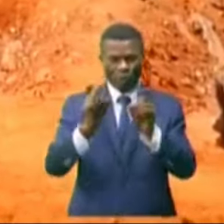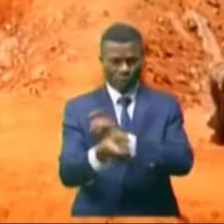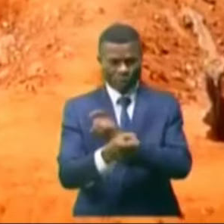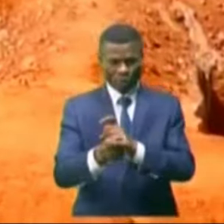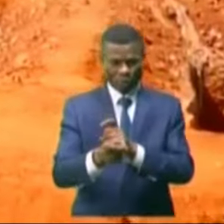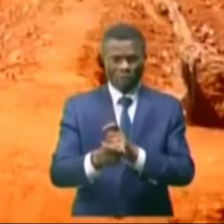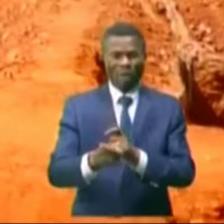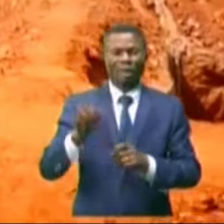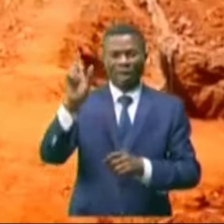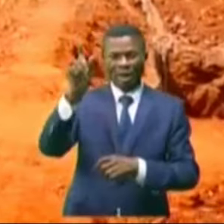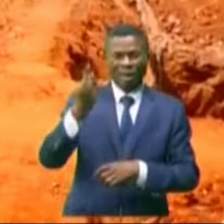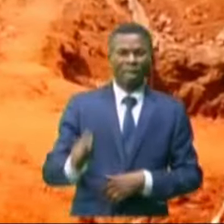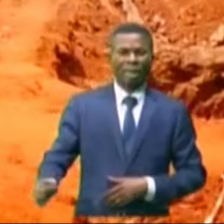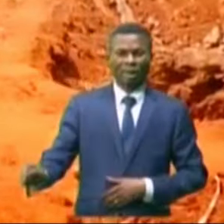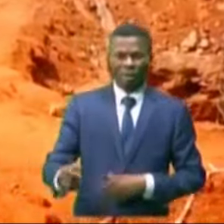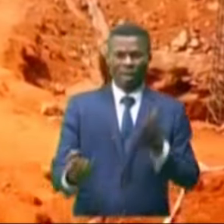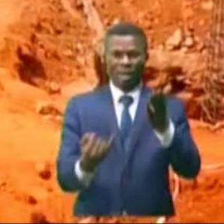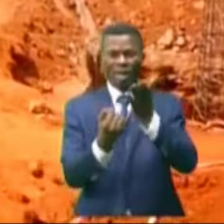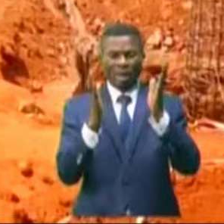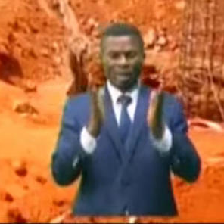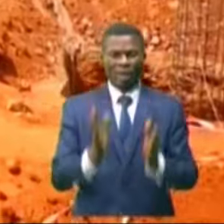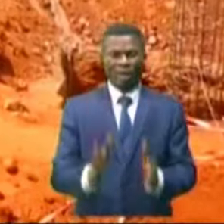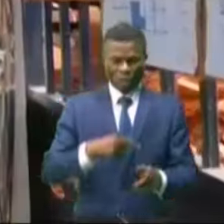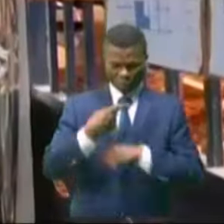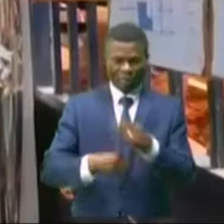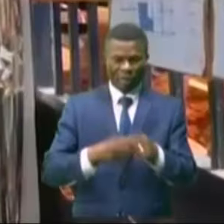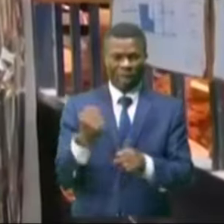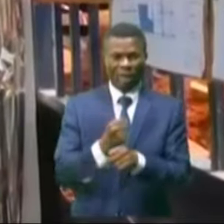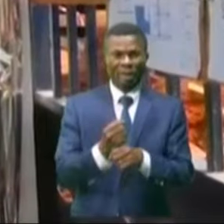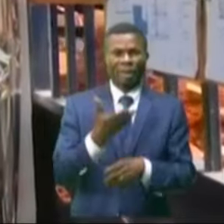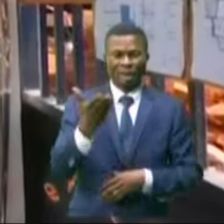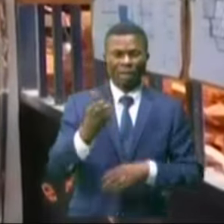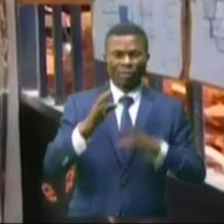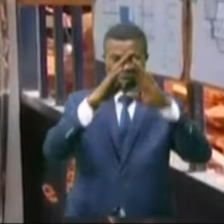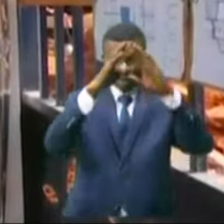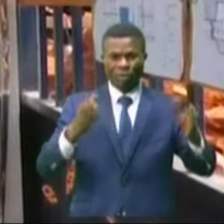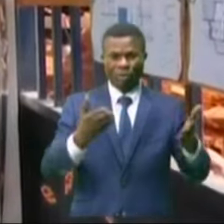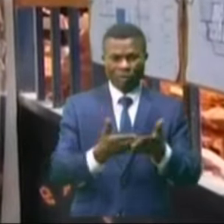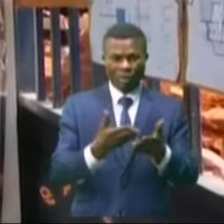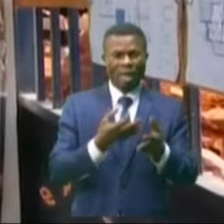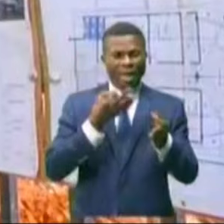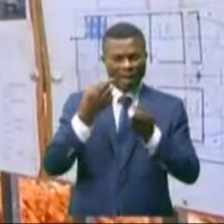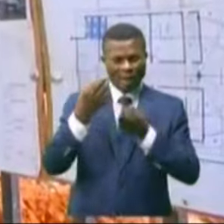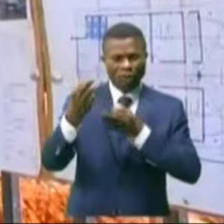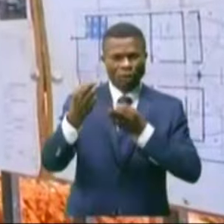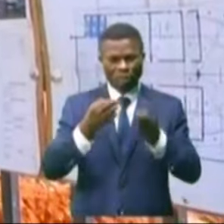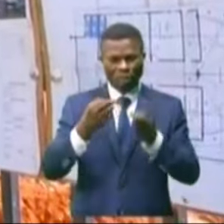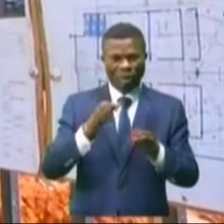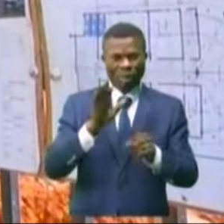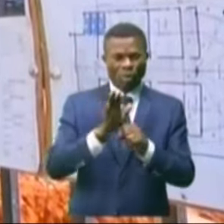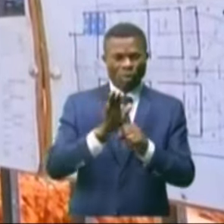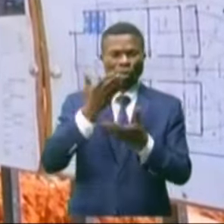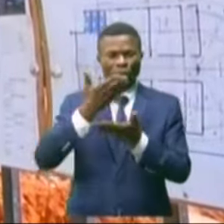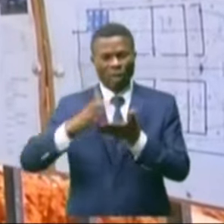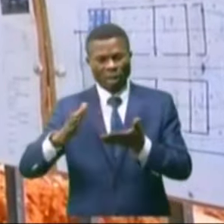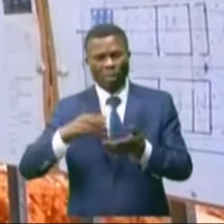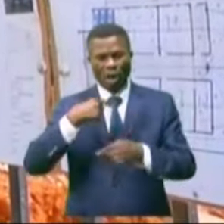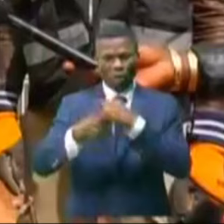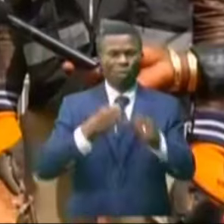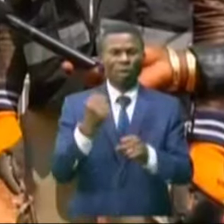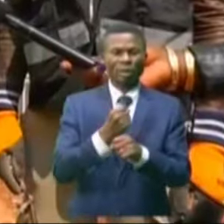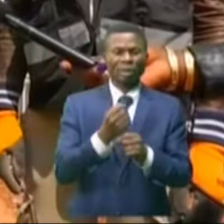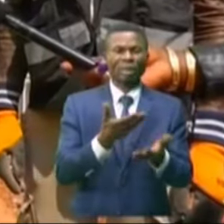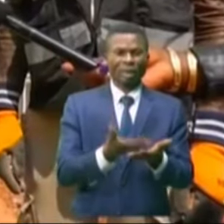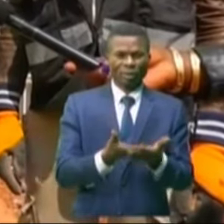entité. L'ingénieur en charge de l'exécution de ces ouvrages donne ici les différentes étapes des dix travaux. Et il y